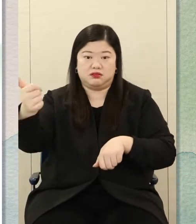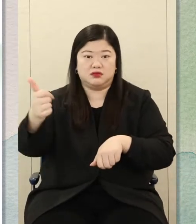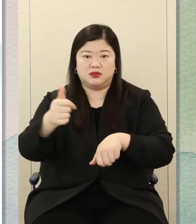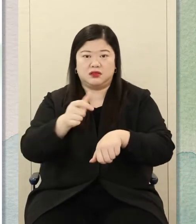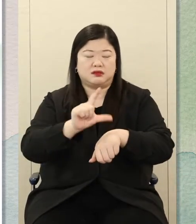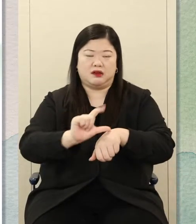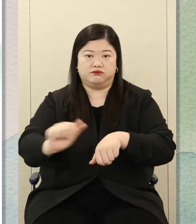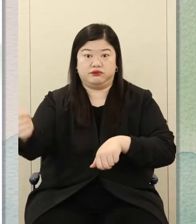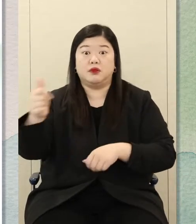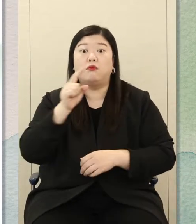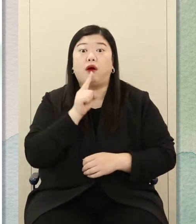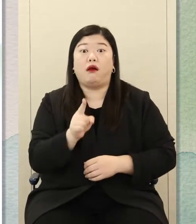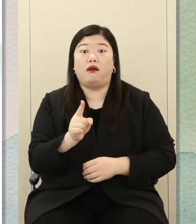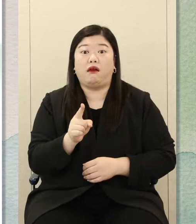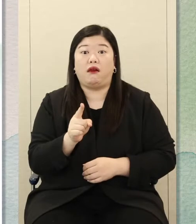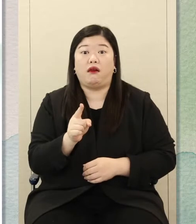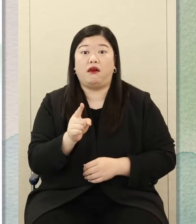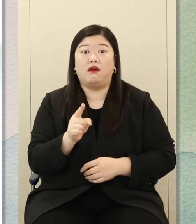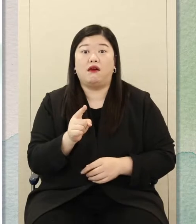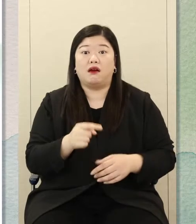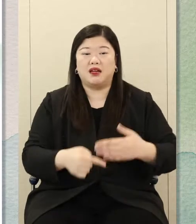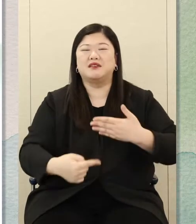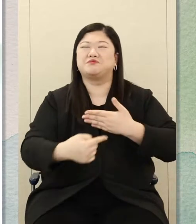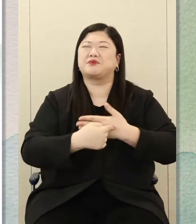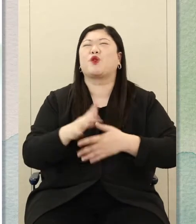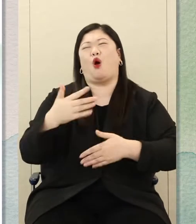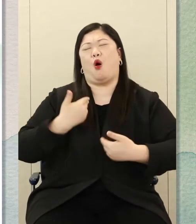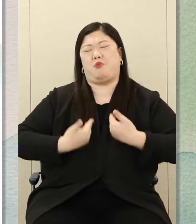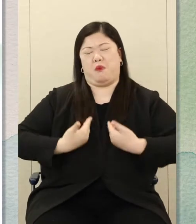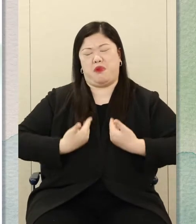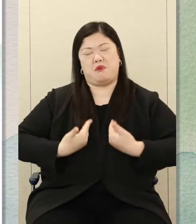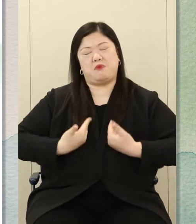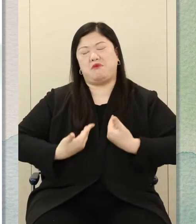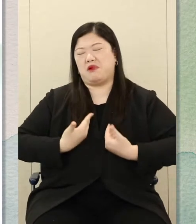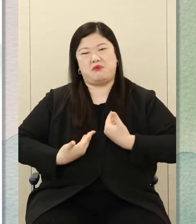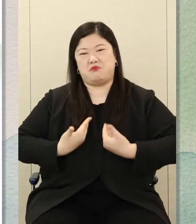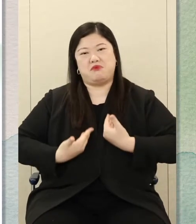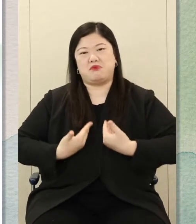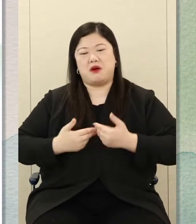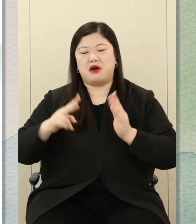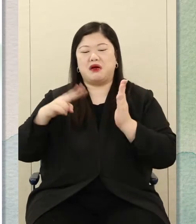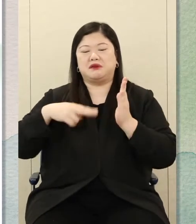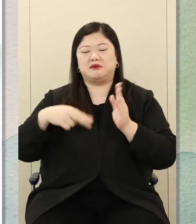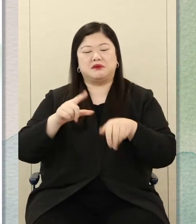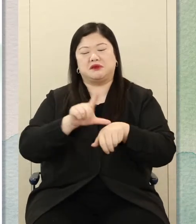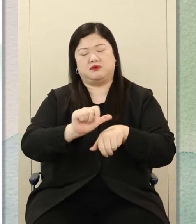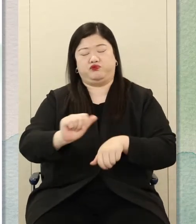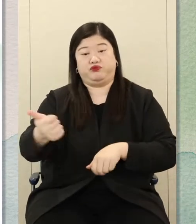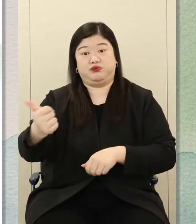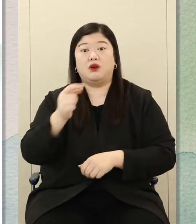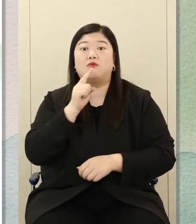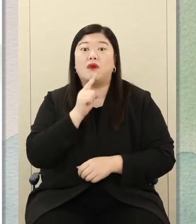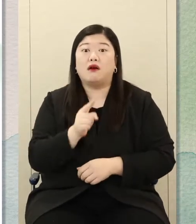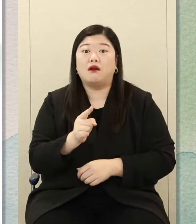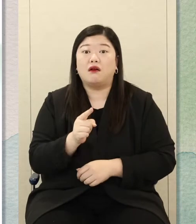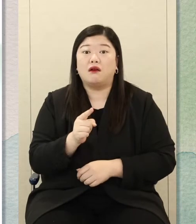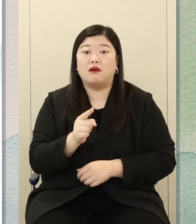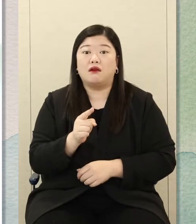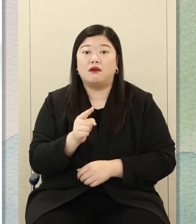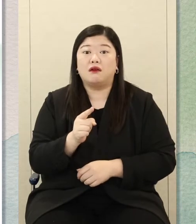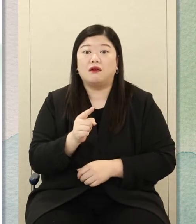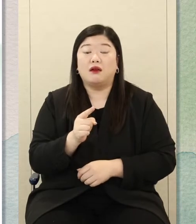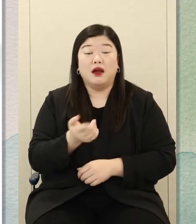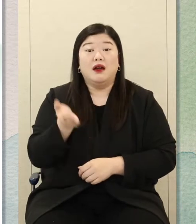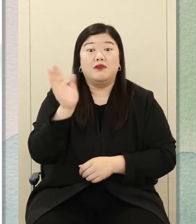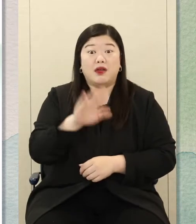예. 그러니까 저걸 핑계로 책을 안 읽는 경우가 제일 많았습니다. 한마디로 말하면. 근데 그게 역전이 됐어요. 역전이 됐는데